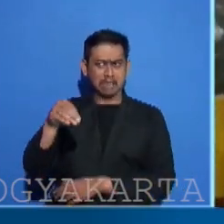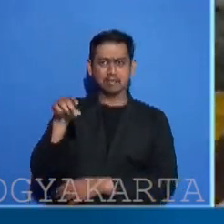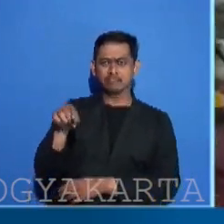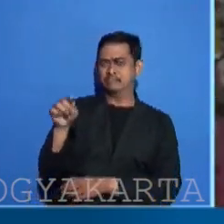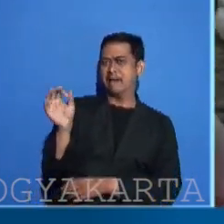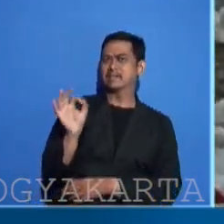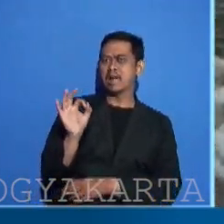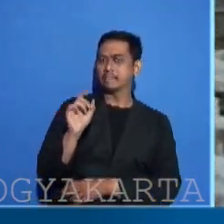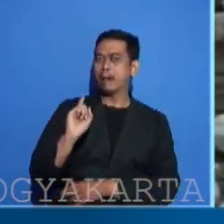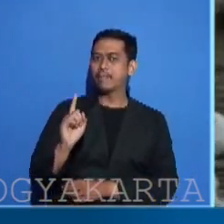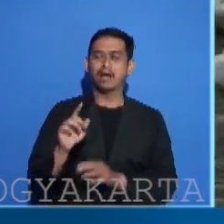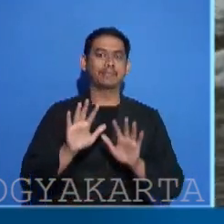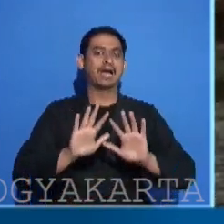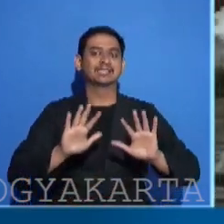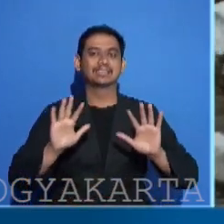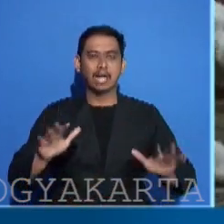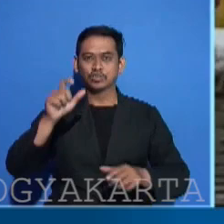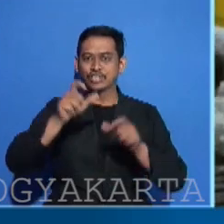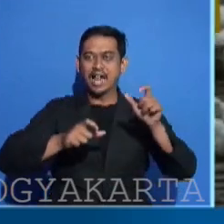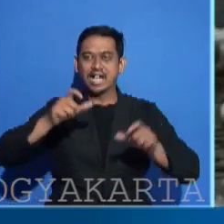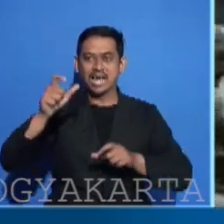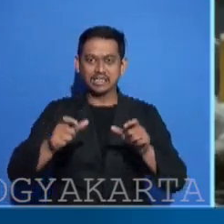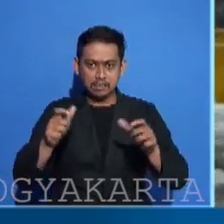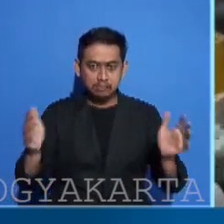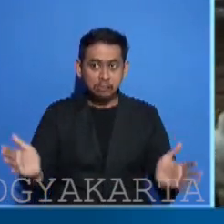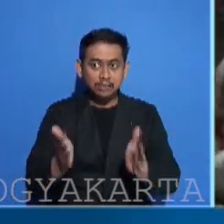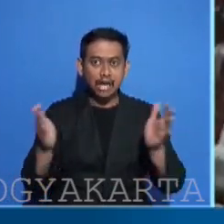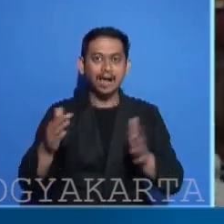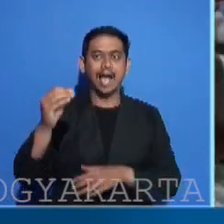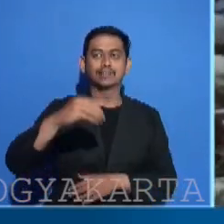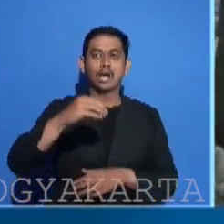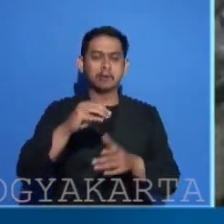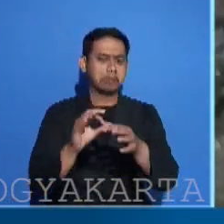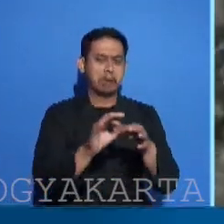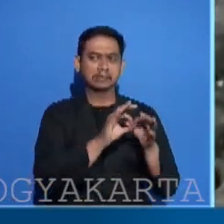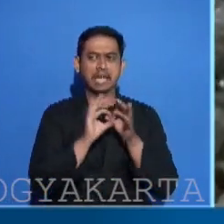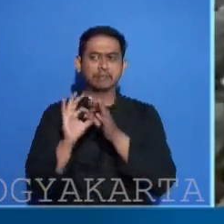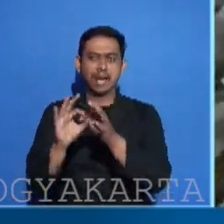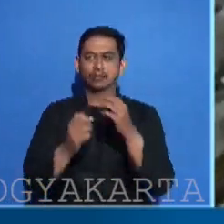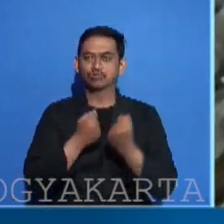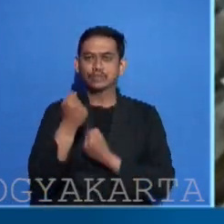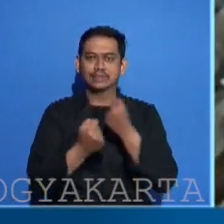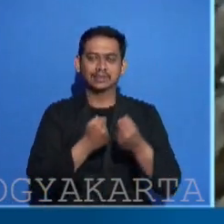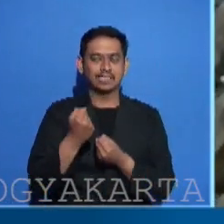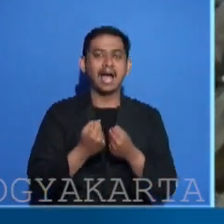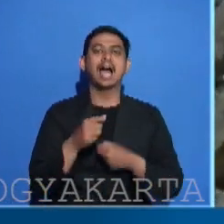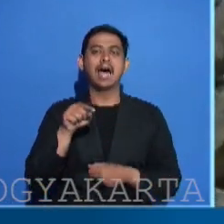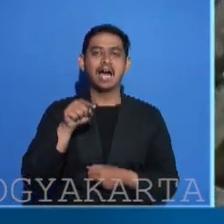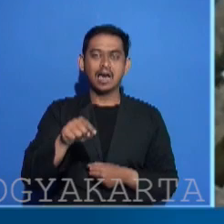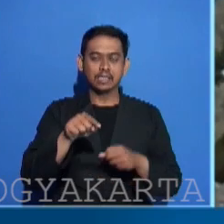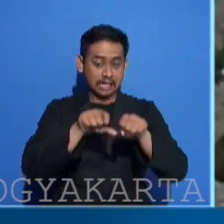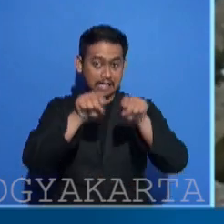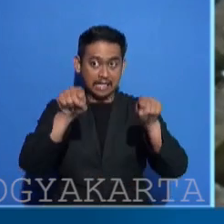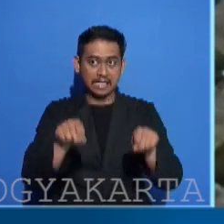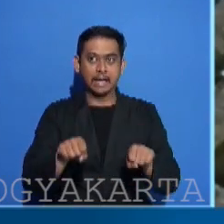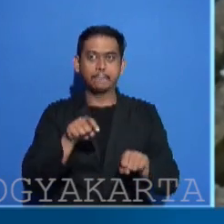mayoritas peternak ayam saat ini menerapkan sistem kemitraan dengan perusahaan inti dalam sistem ini peternak sama sekali tidak